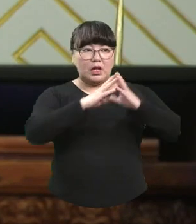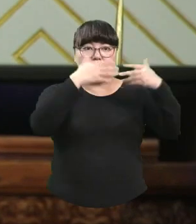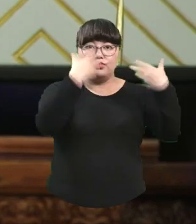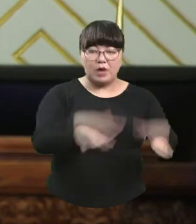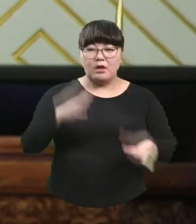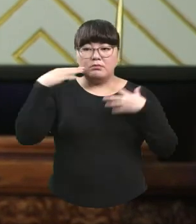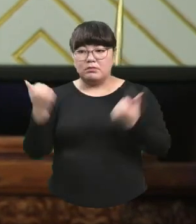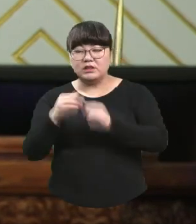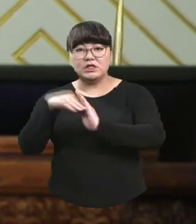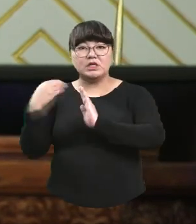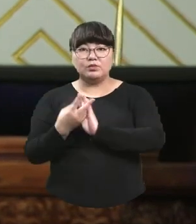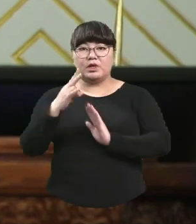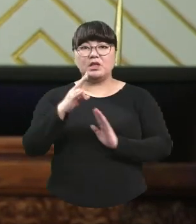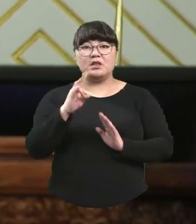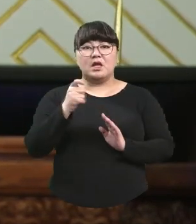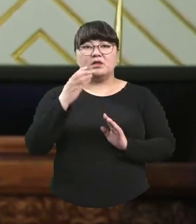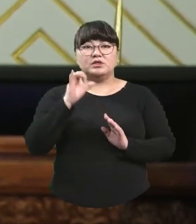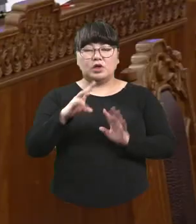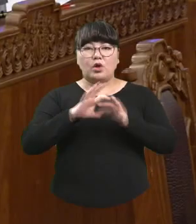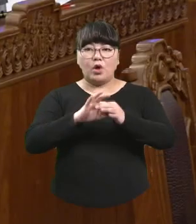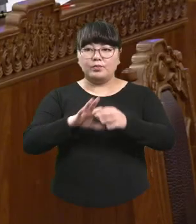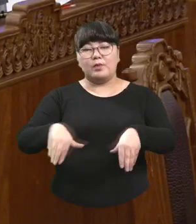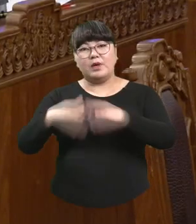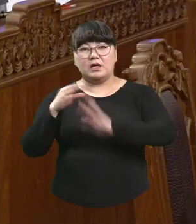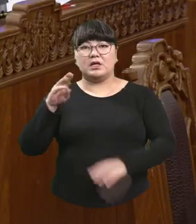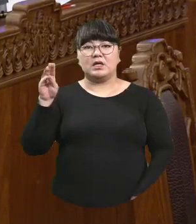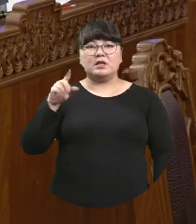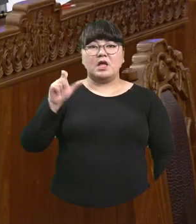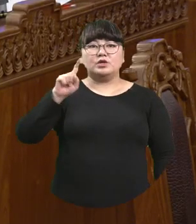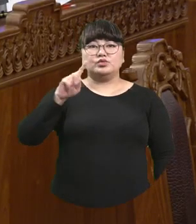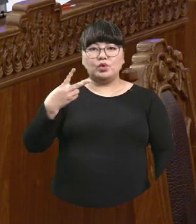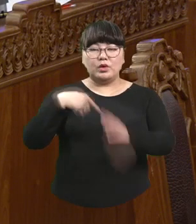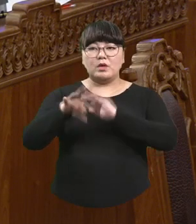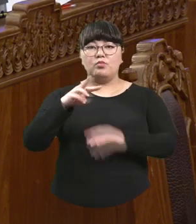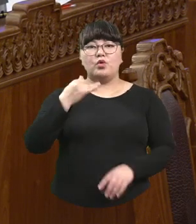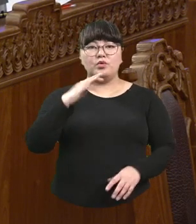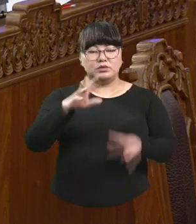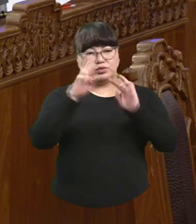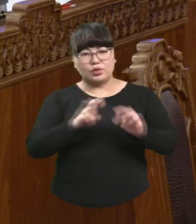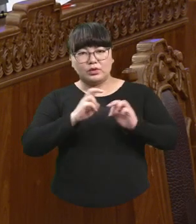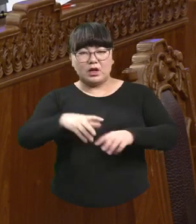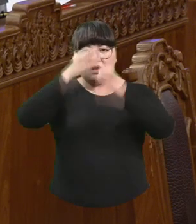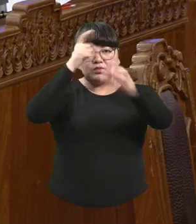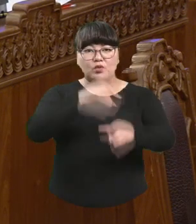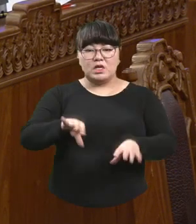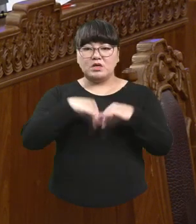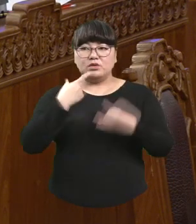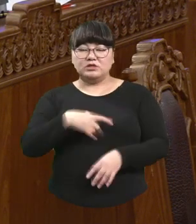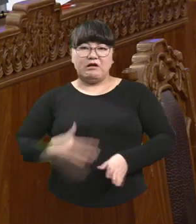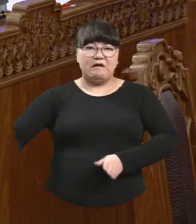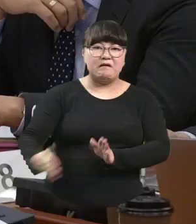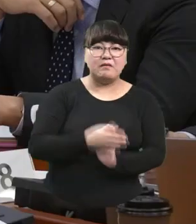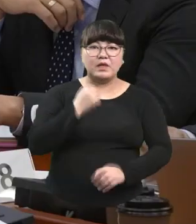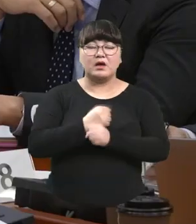бол малчин өрхүүдийн нэгдсэн холбоо байгуулах төсөл Тэзүг Худайч хойх сургууль Монгол улсын их сургуулийн эрдэмтэн судлаачид улсын хурлын гишүүд